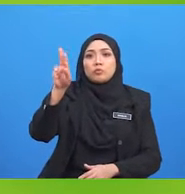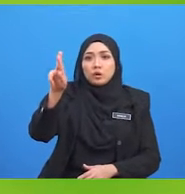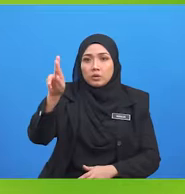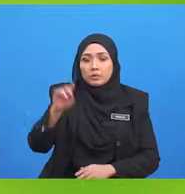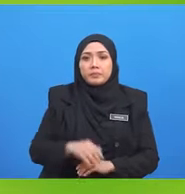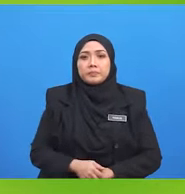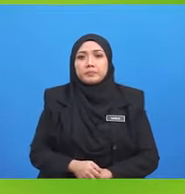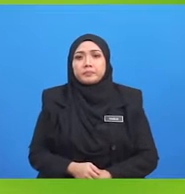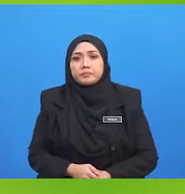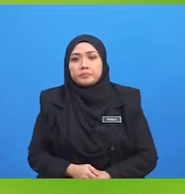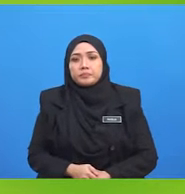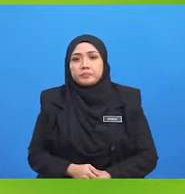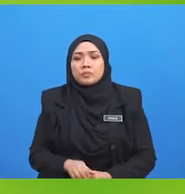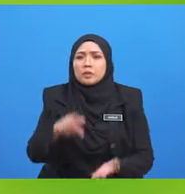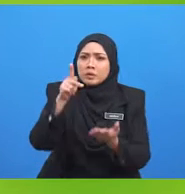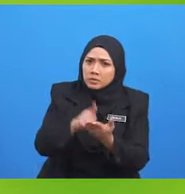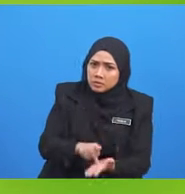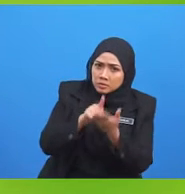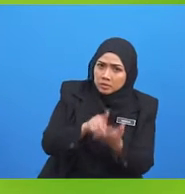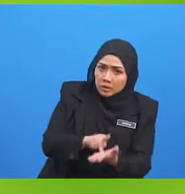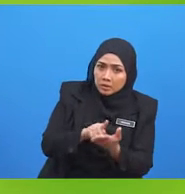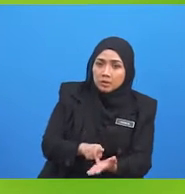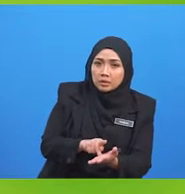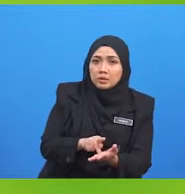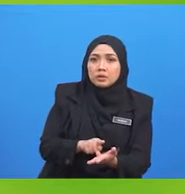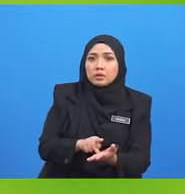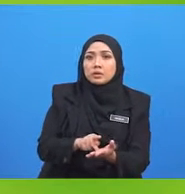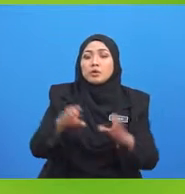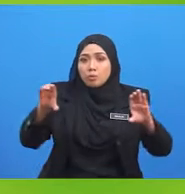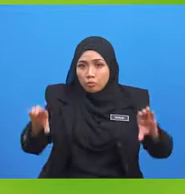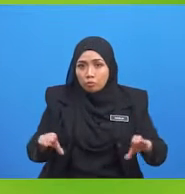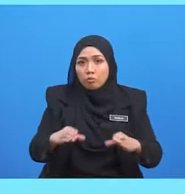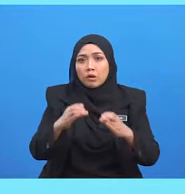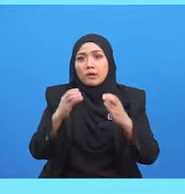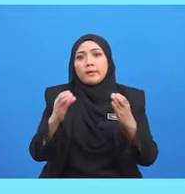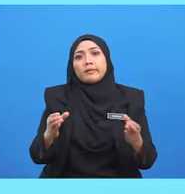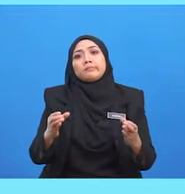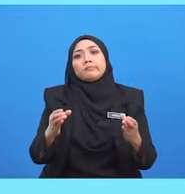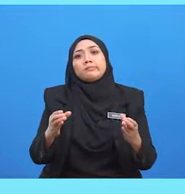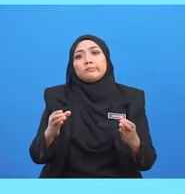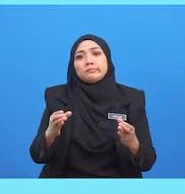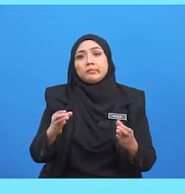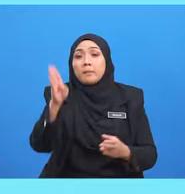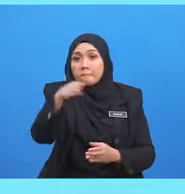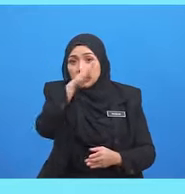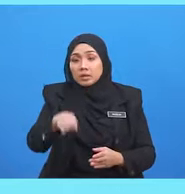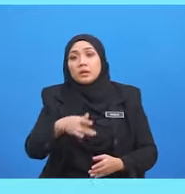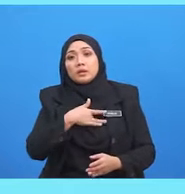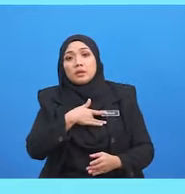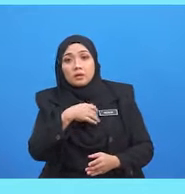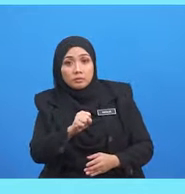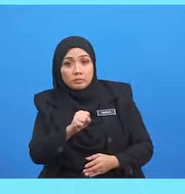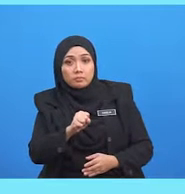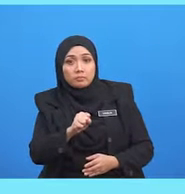sekalian, mari kita lihat kesan melakukan perbuatan membatalkan iman. Kesan melakukan perkara